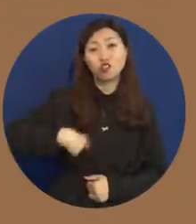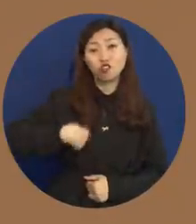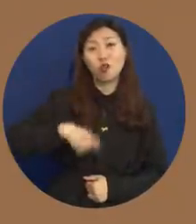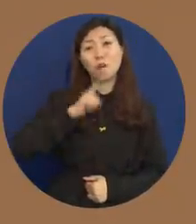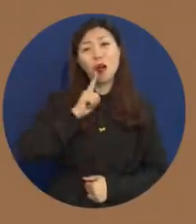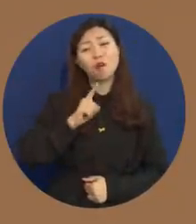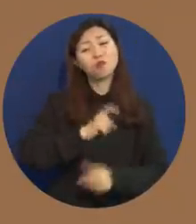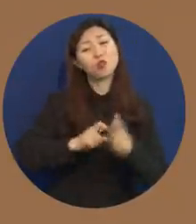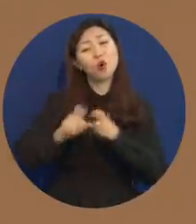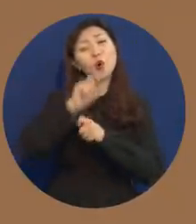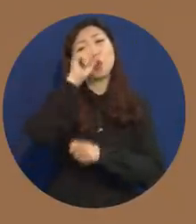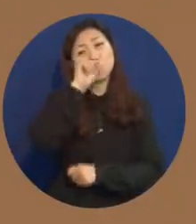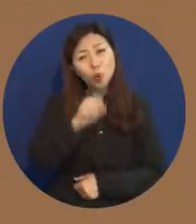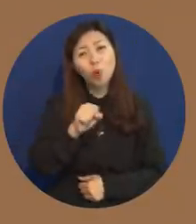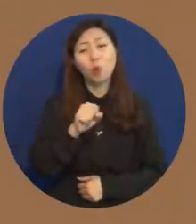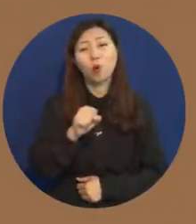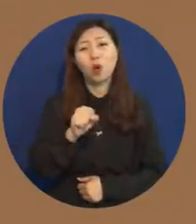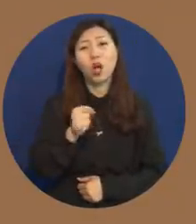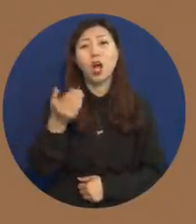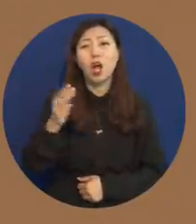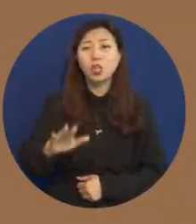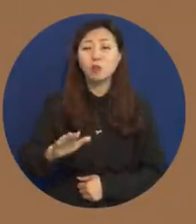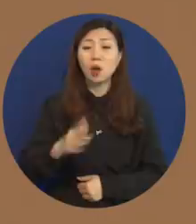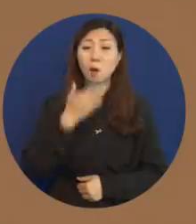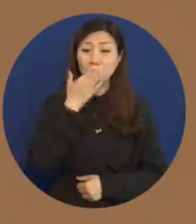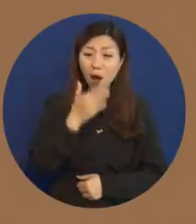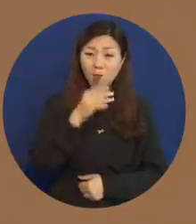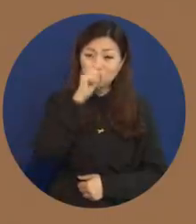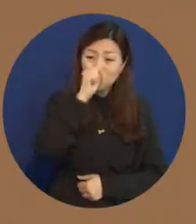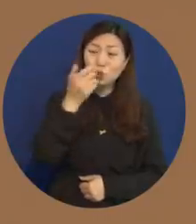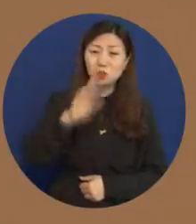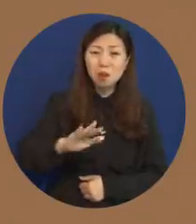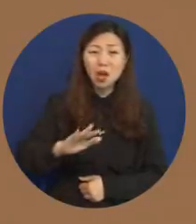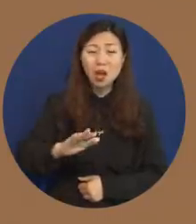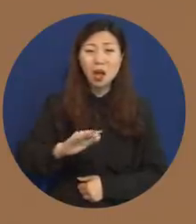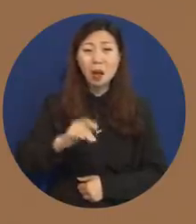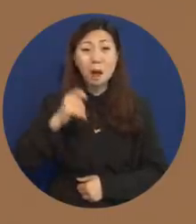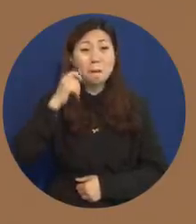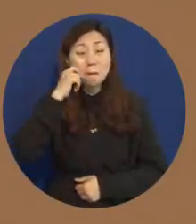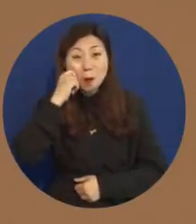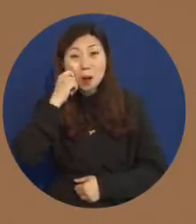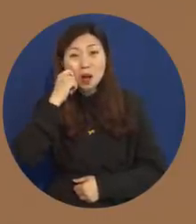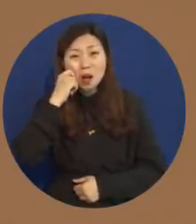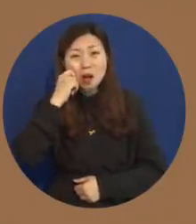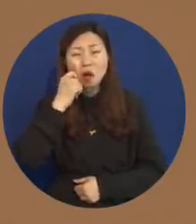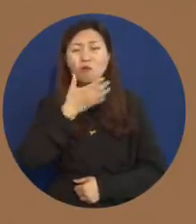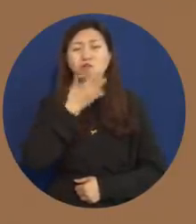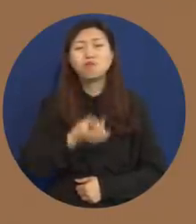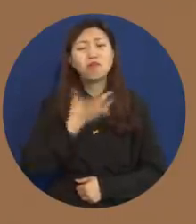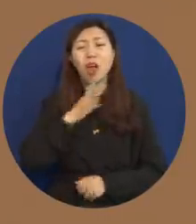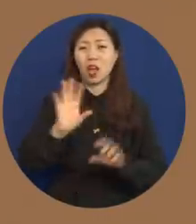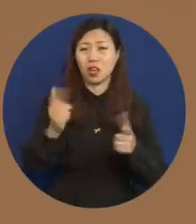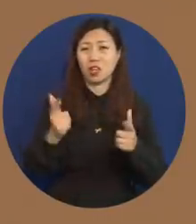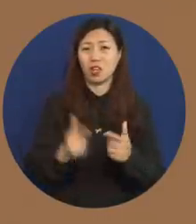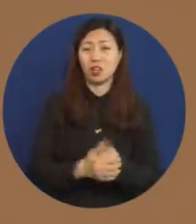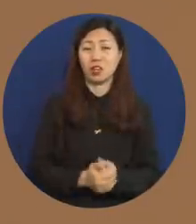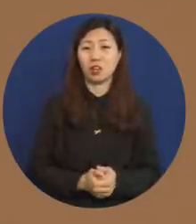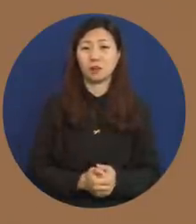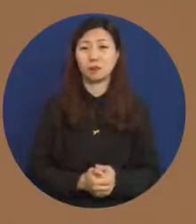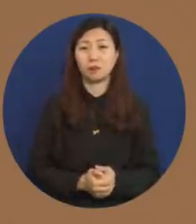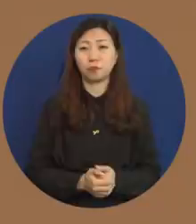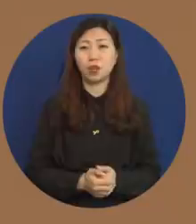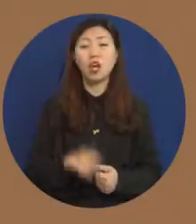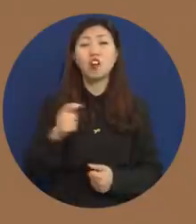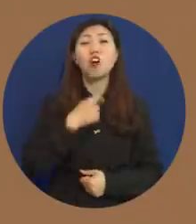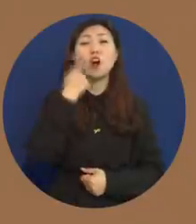더 좋겠지. 그러나 그거는 할수 있으면 좋지만 안 한다고 불행한 거는 아니에요. 자, 이런 원리를